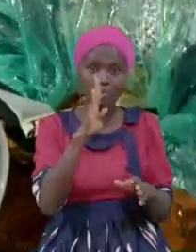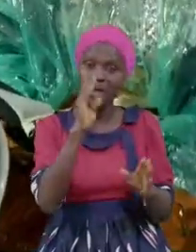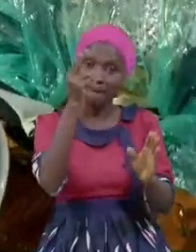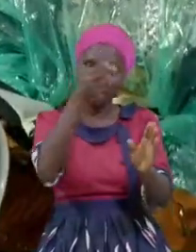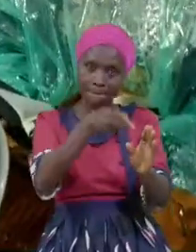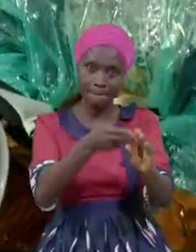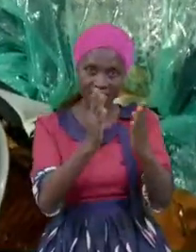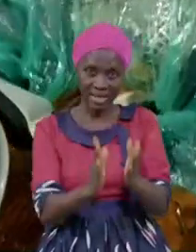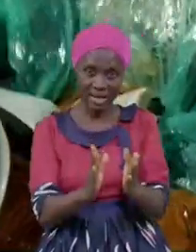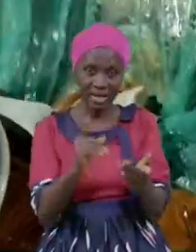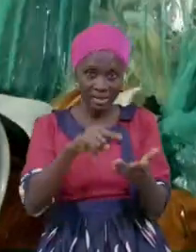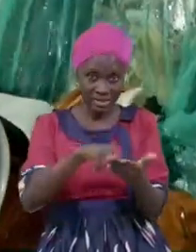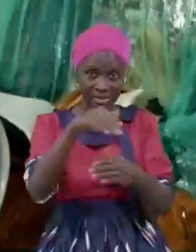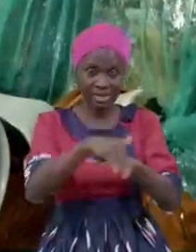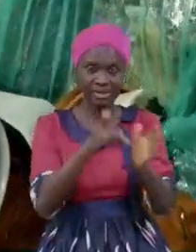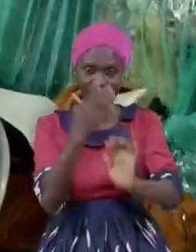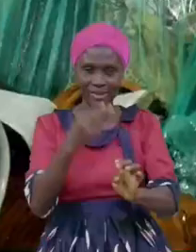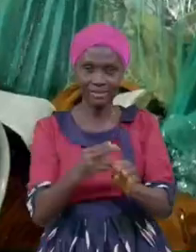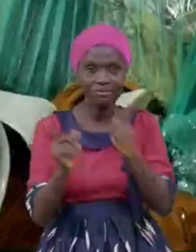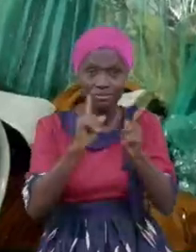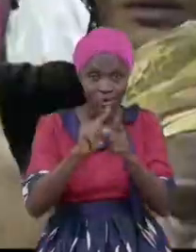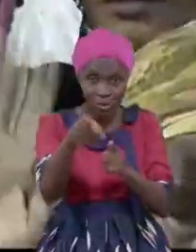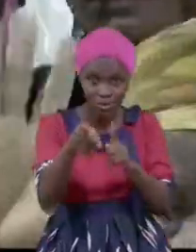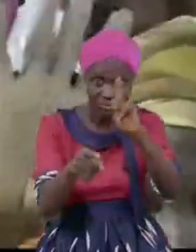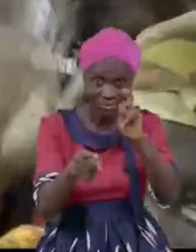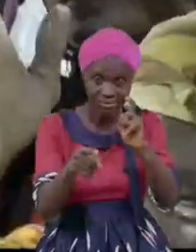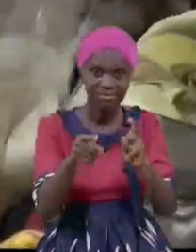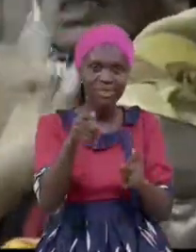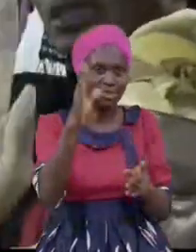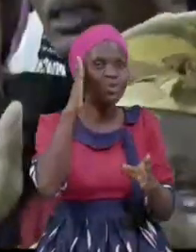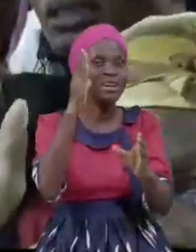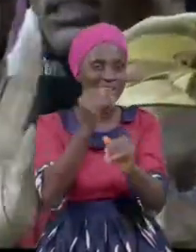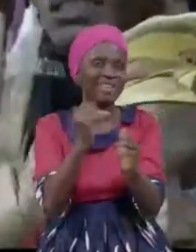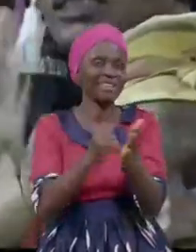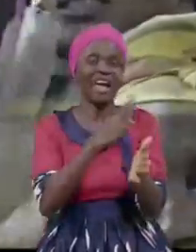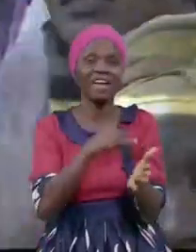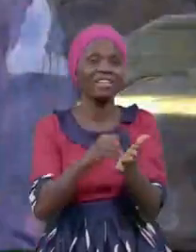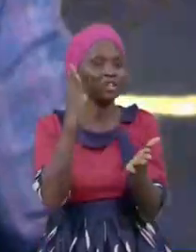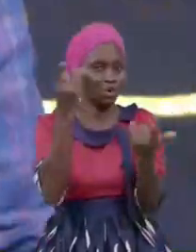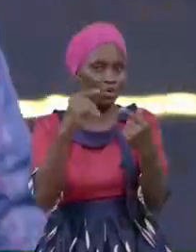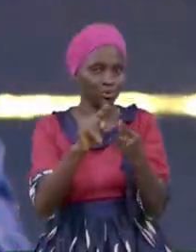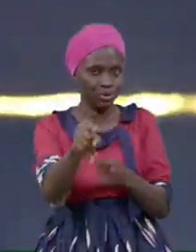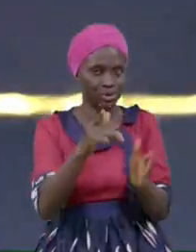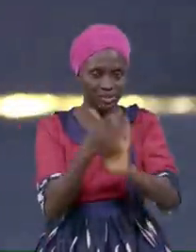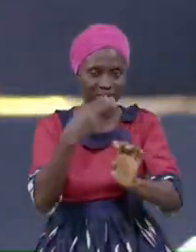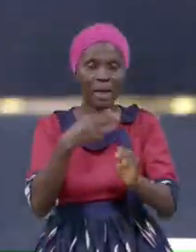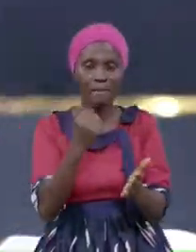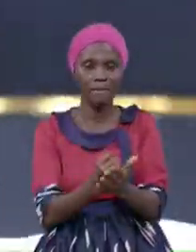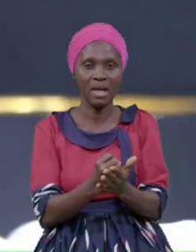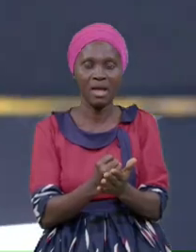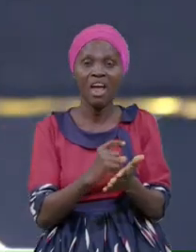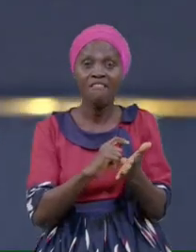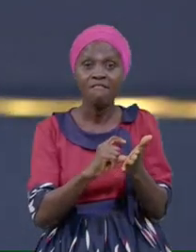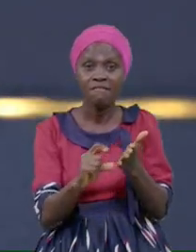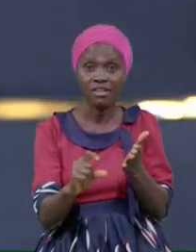soir. De qu'est-ce que je parle là-bas? Tu l'as déjà eu et ça vient pour toi. Maintenant, voyez le verset